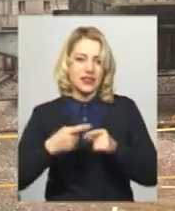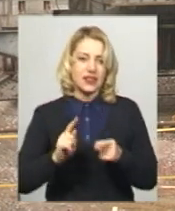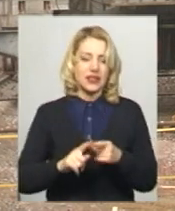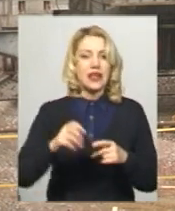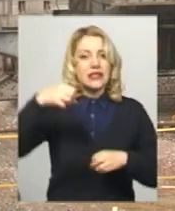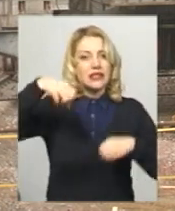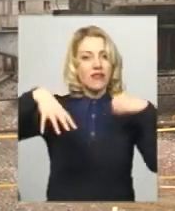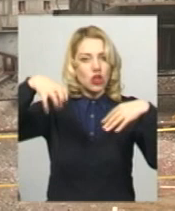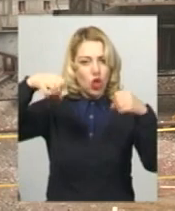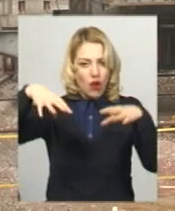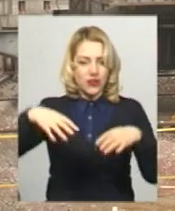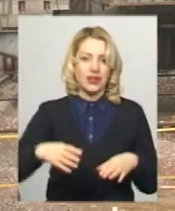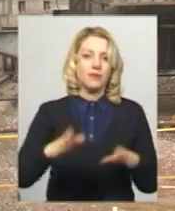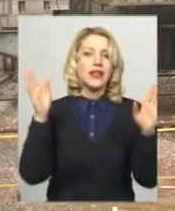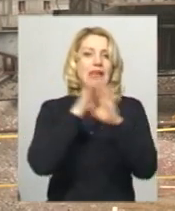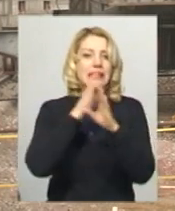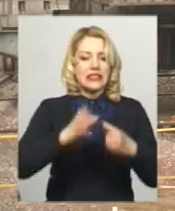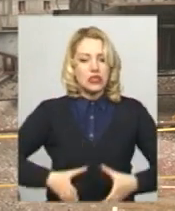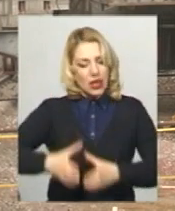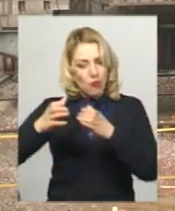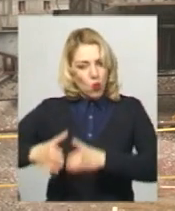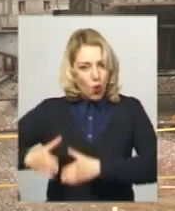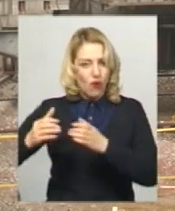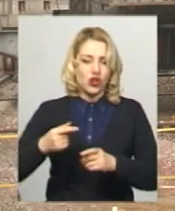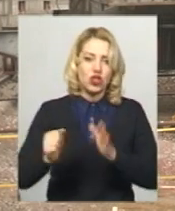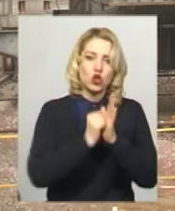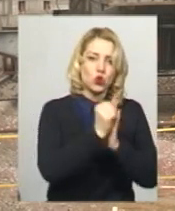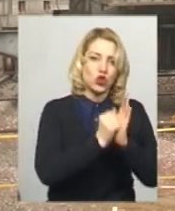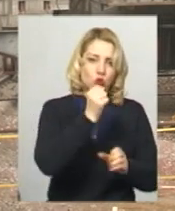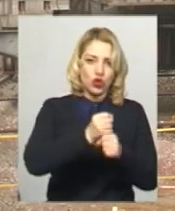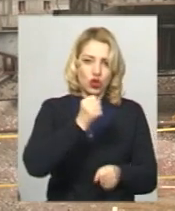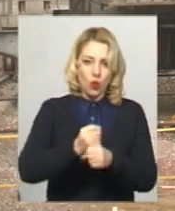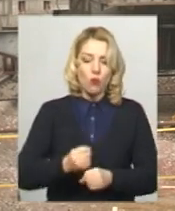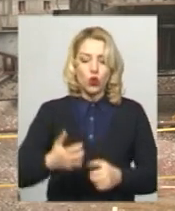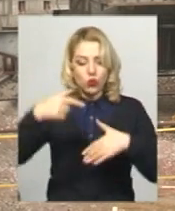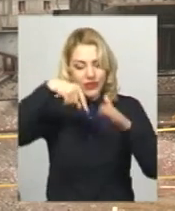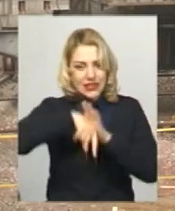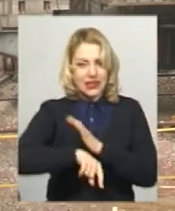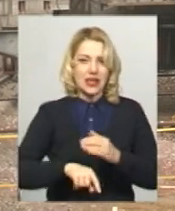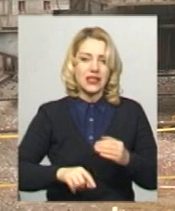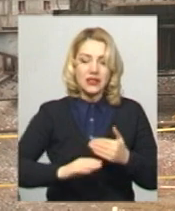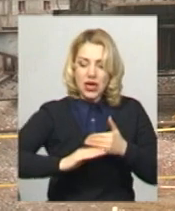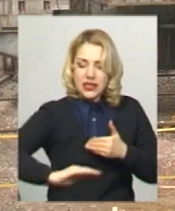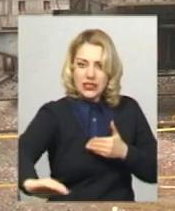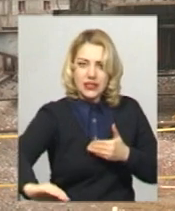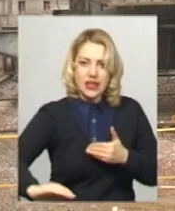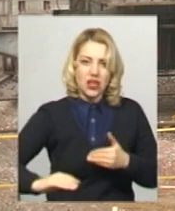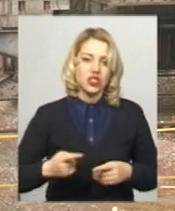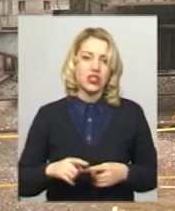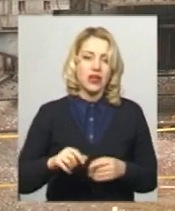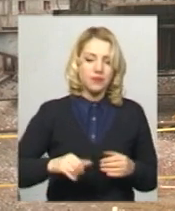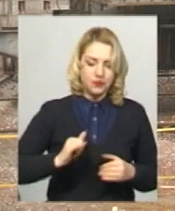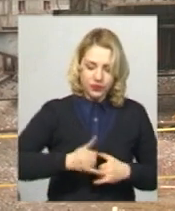мережі, киснепроводи, штукатурні роботи всередині, стяжки підлог. І